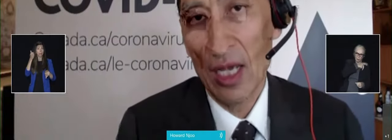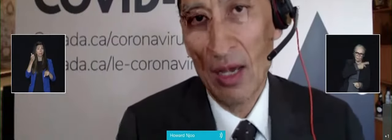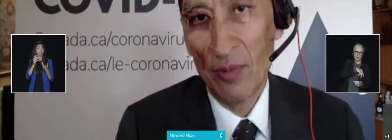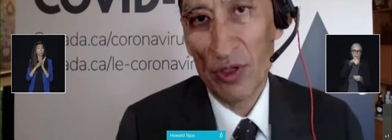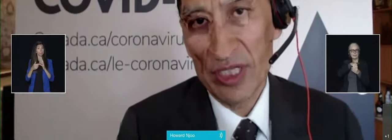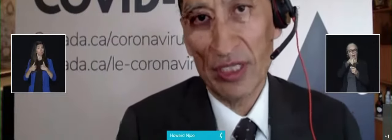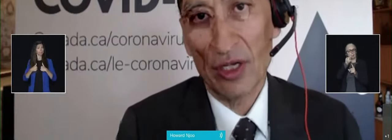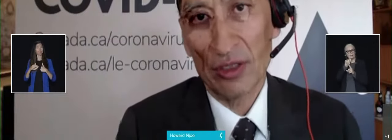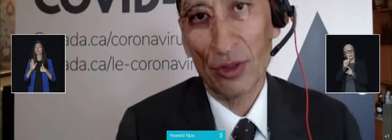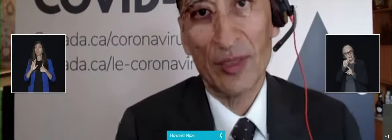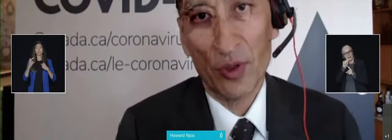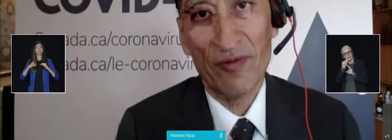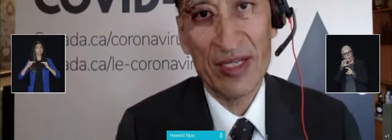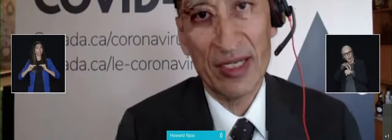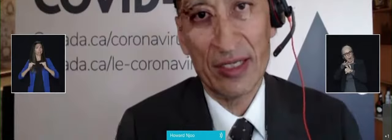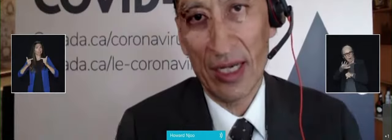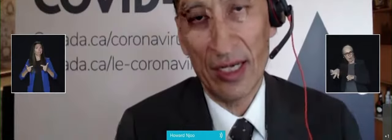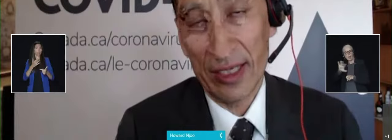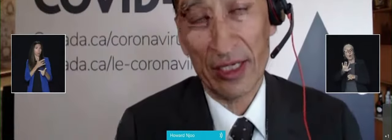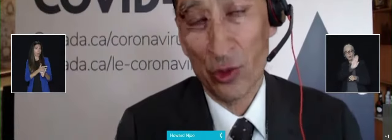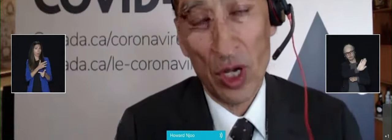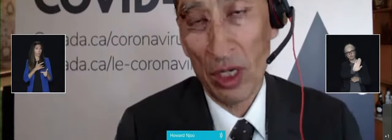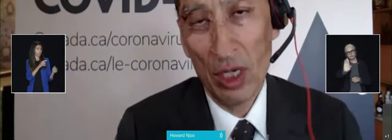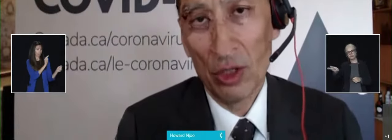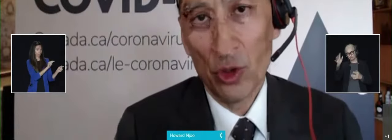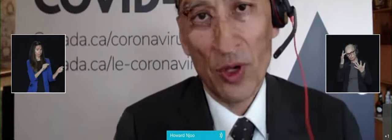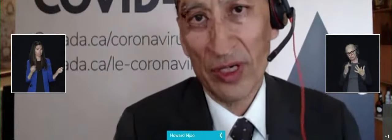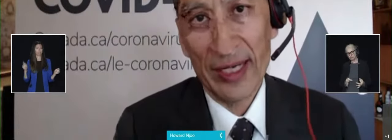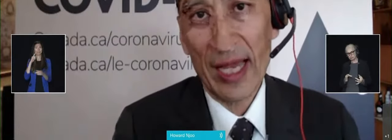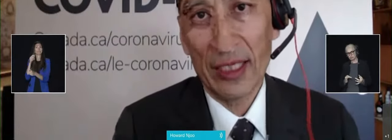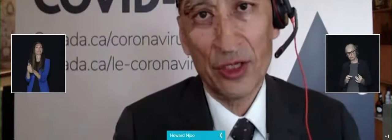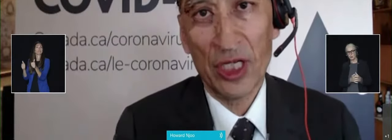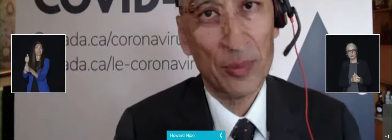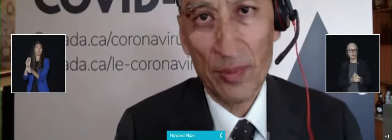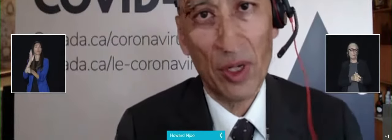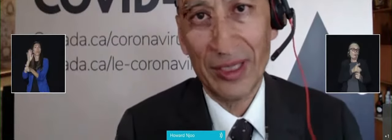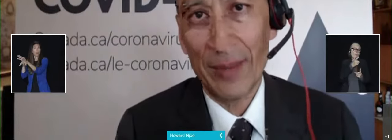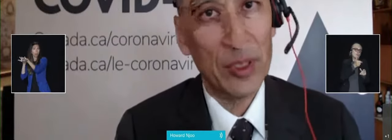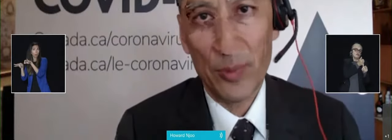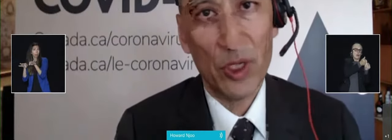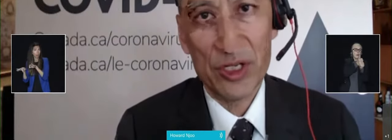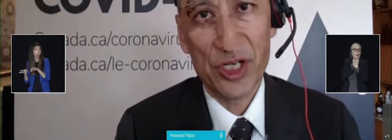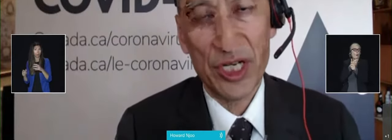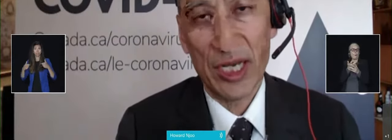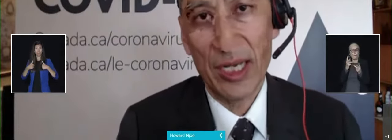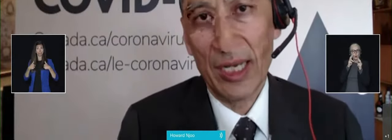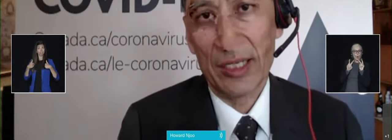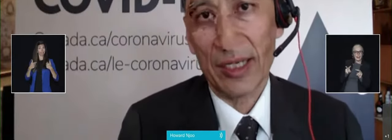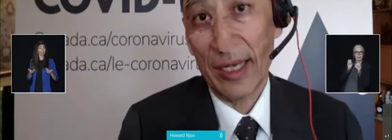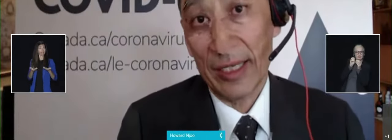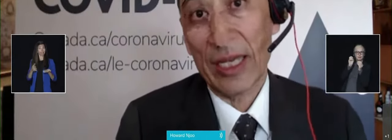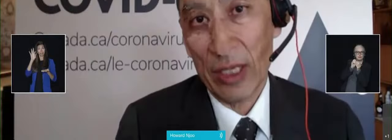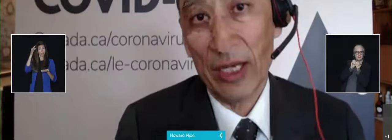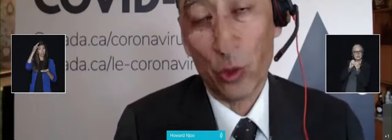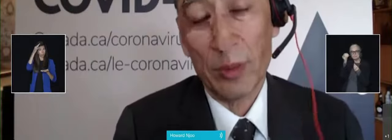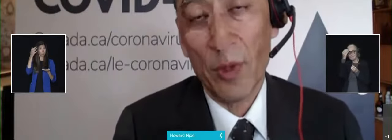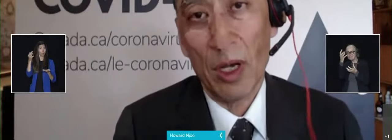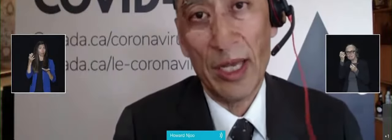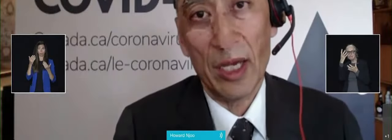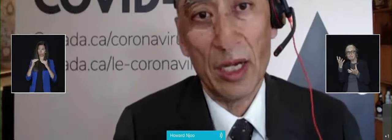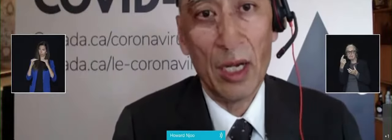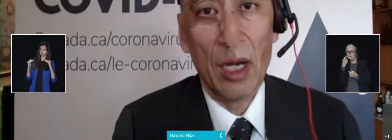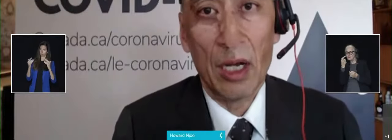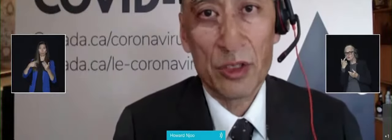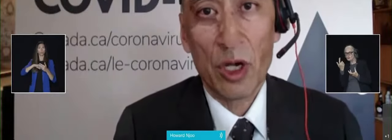fédérale, mais aussi dans toutes les provinces et territoires, tout le monde regarde les données probantes de'épidémie très